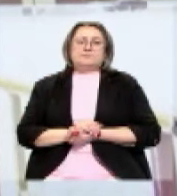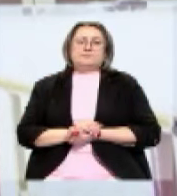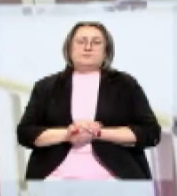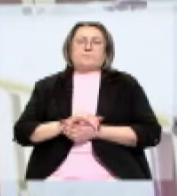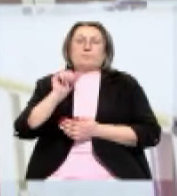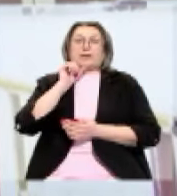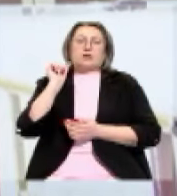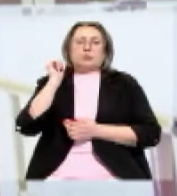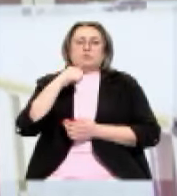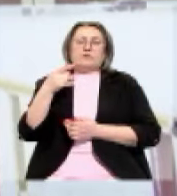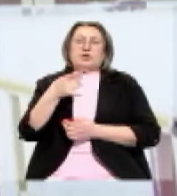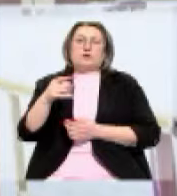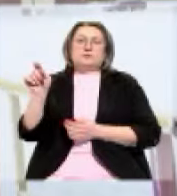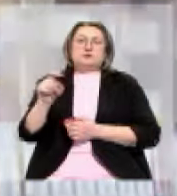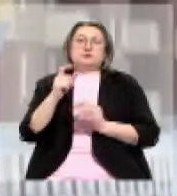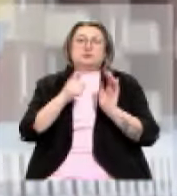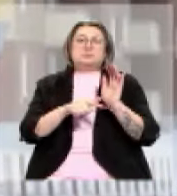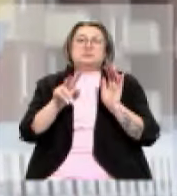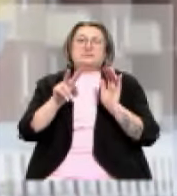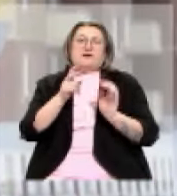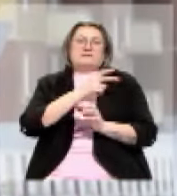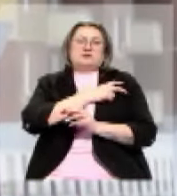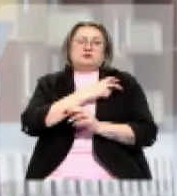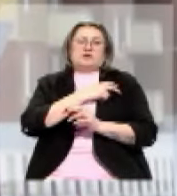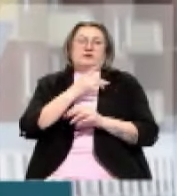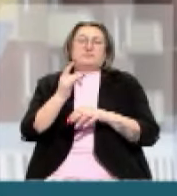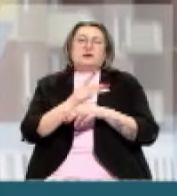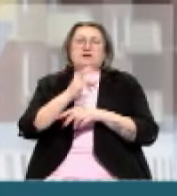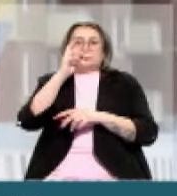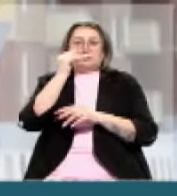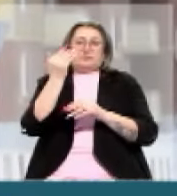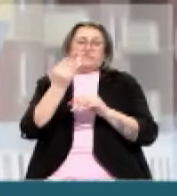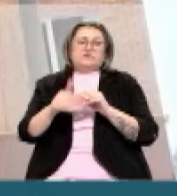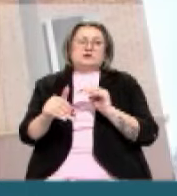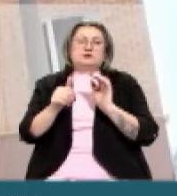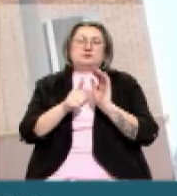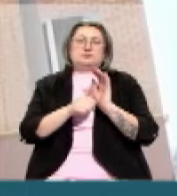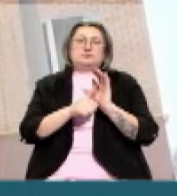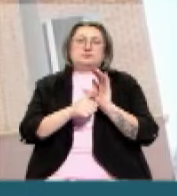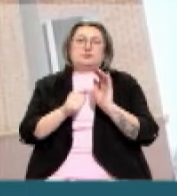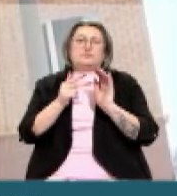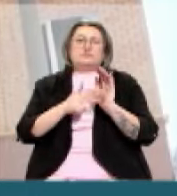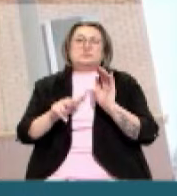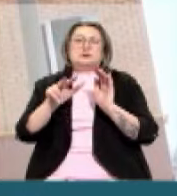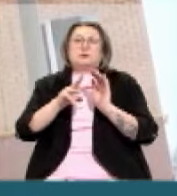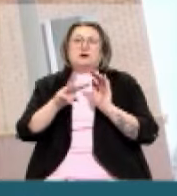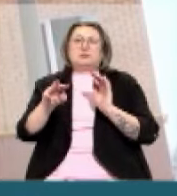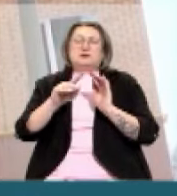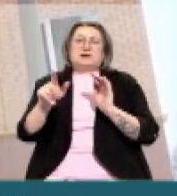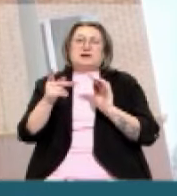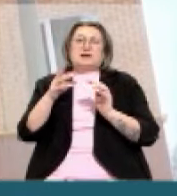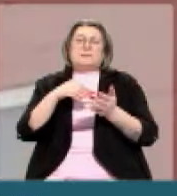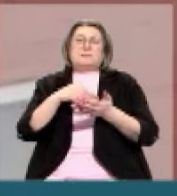Өткен жылы өңірге 172 дәрігер келген. Бюджеттен алғаш рет пәтер сатып алуға 683 миллион теңге және 122 пәтерді